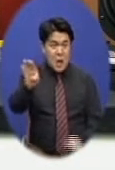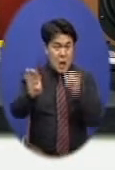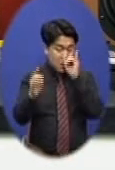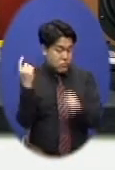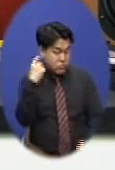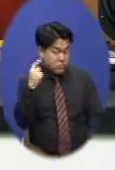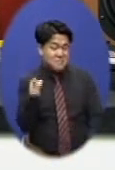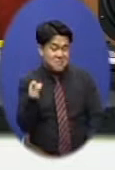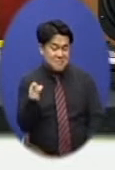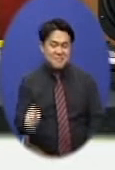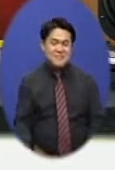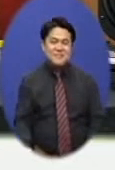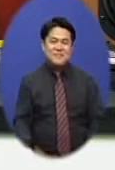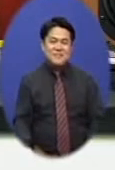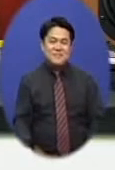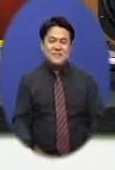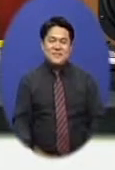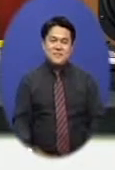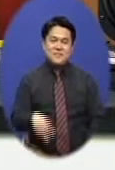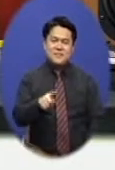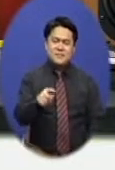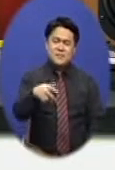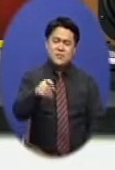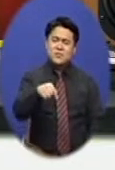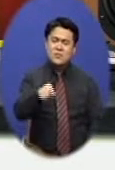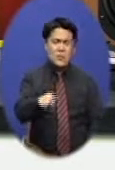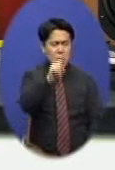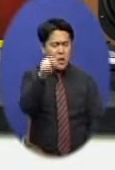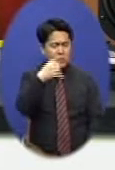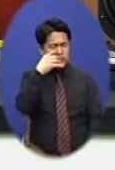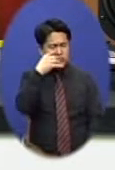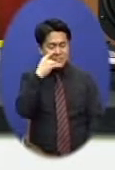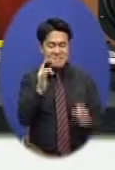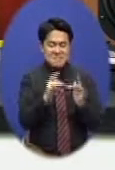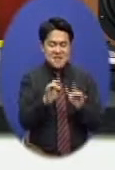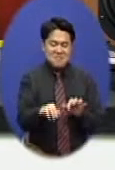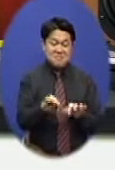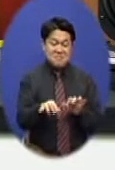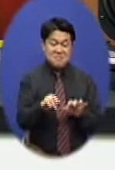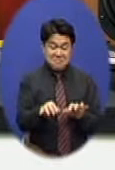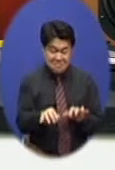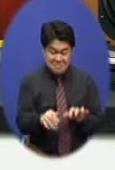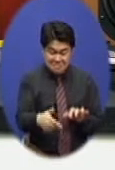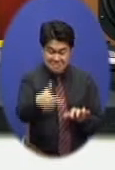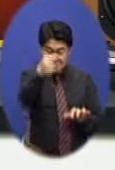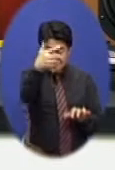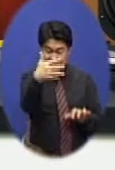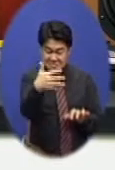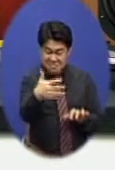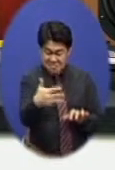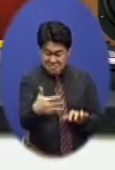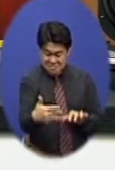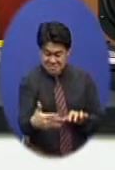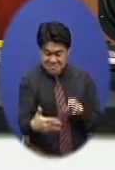들었어요. 아. 거기서 듣고 그래서 서정호 씨가 궁금해가지고 네. 제가 인터넷 검색을 좀 많이 했어요. 그래요. 그럼 몇 개월